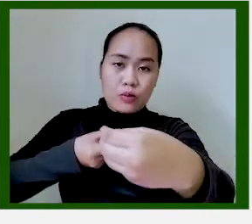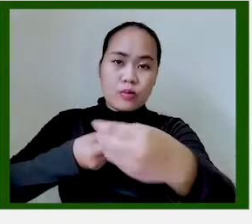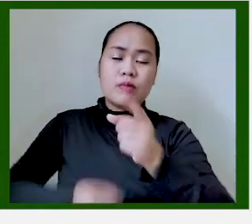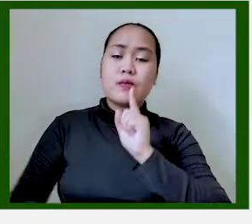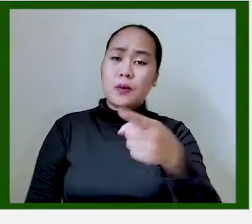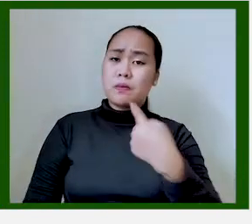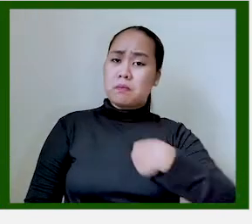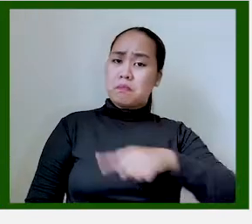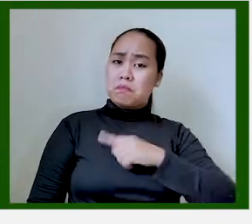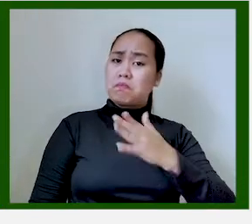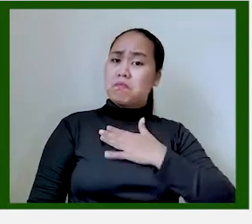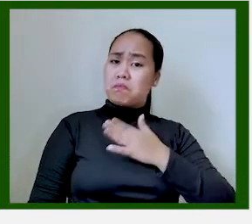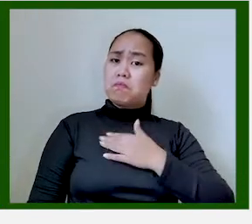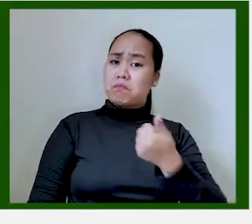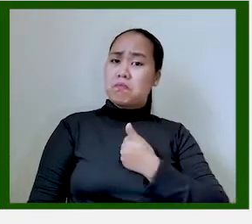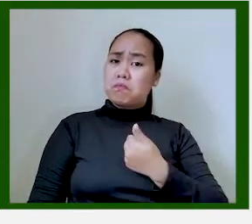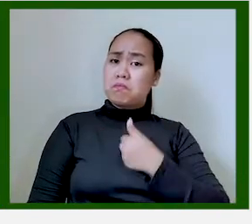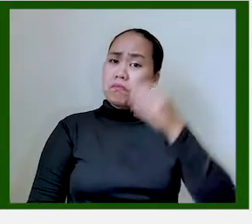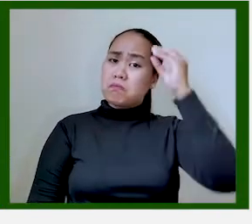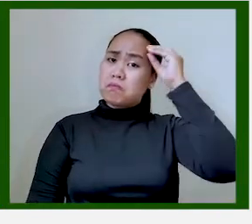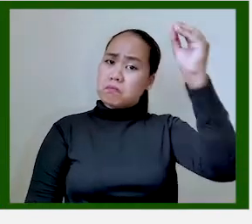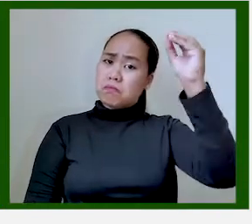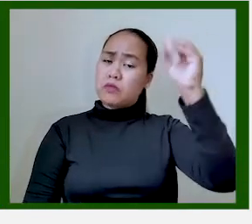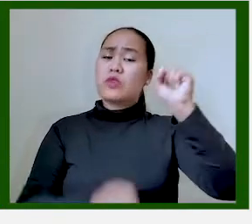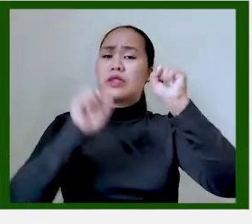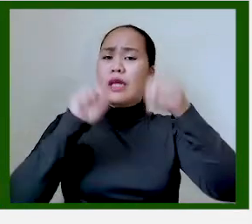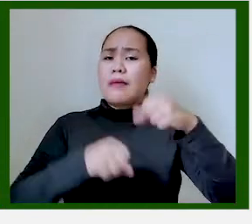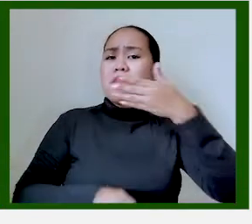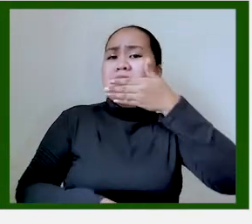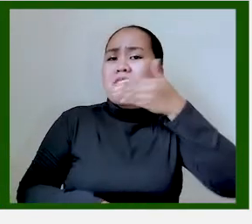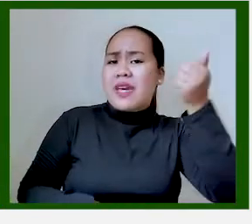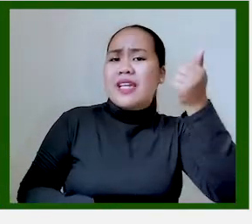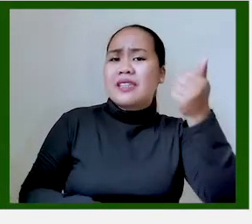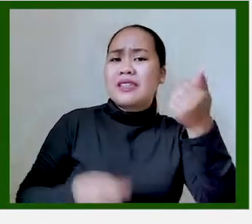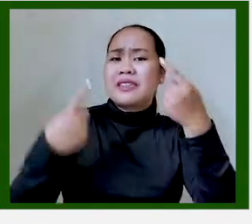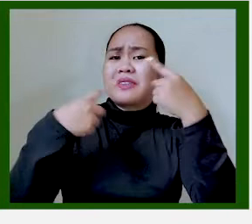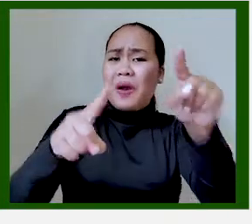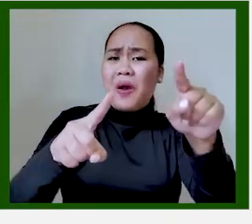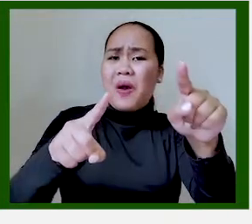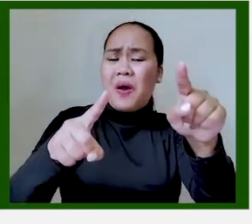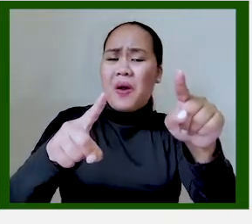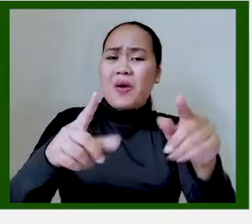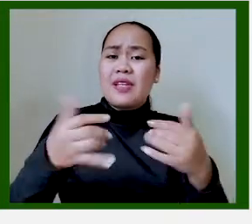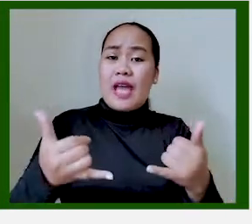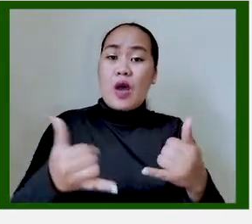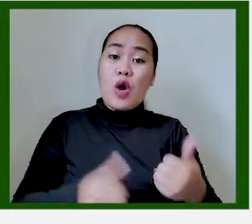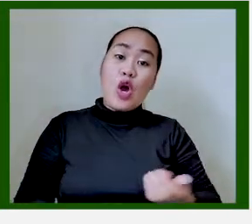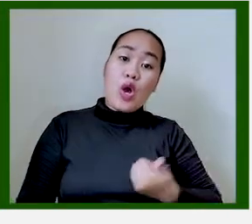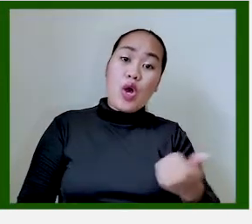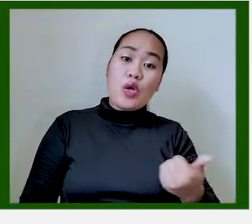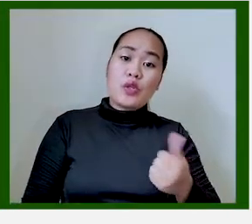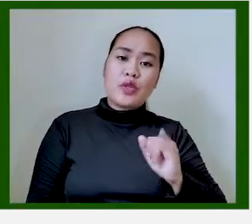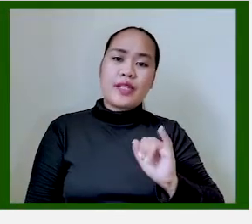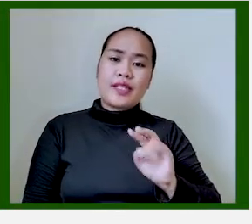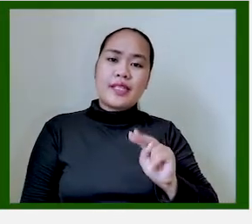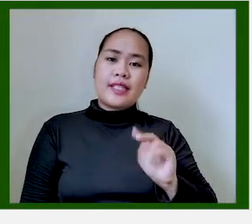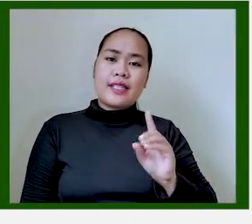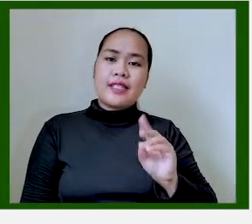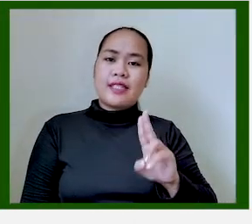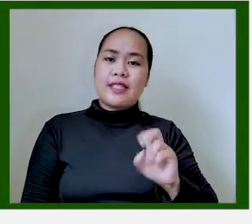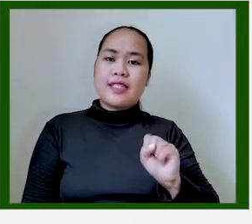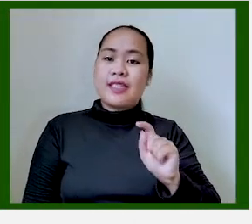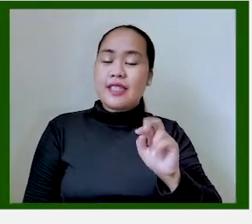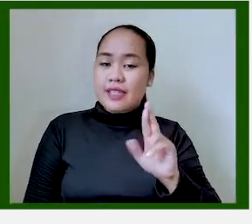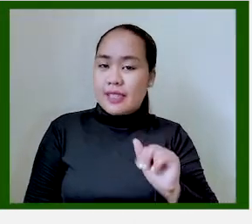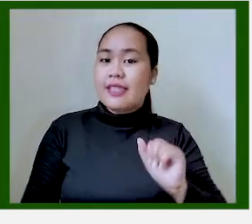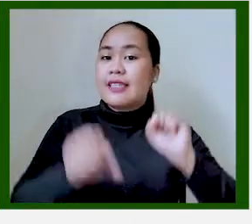ng yung ilang mga industries, no, pinayagan sila mag-operate, no. Malaking bagay pag may mindset po ang tao na